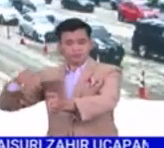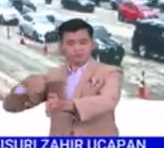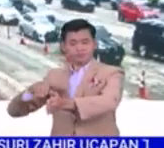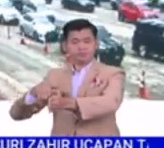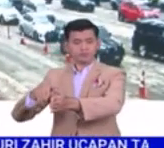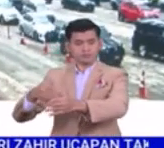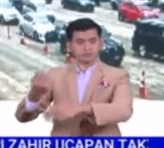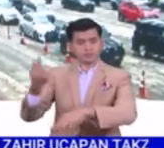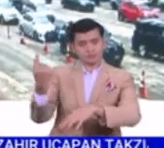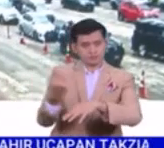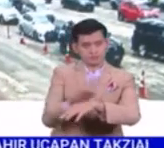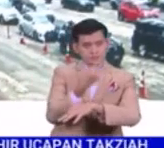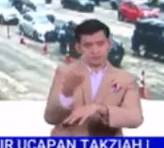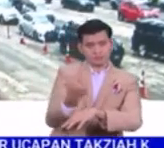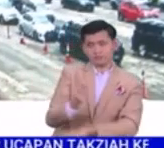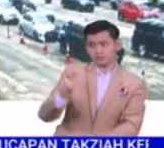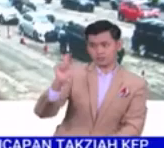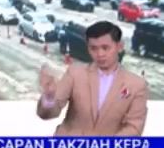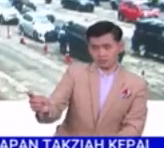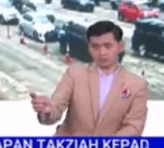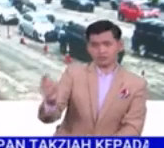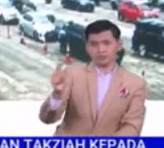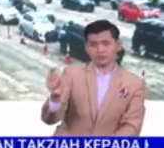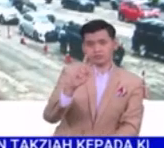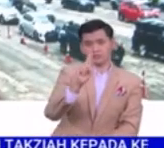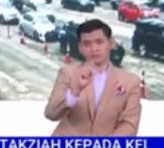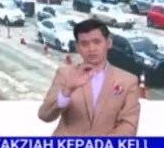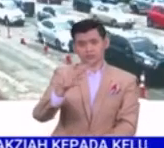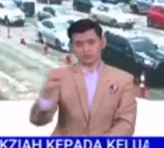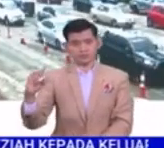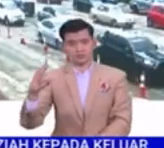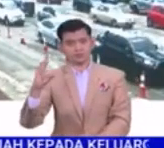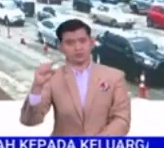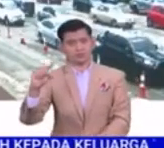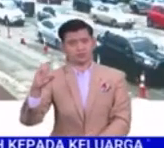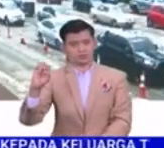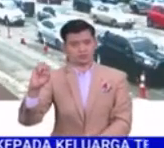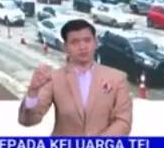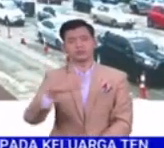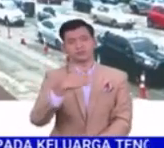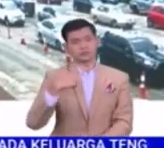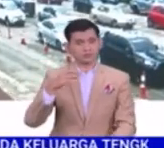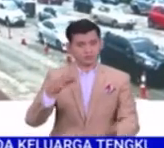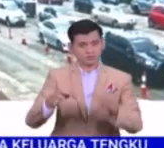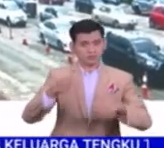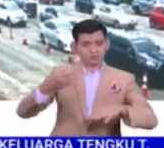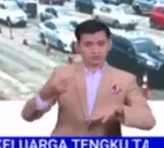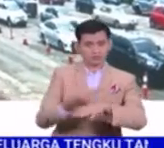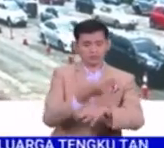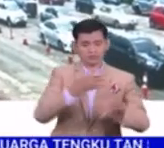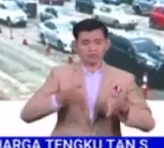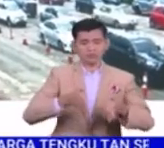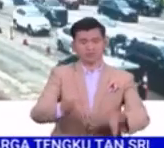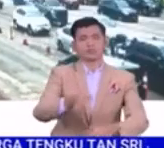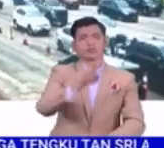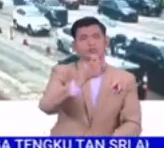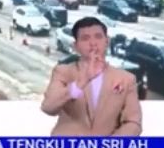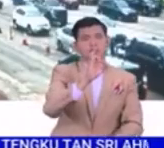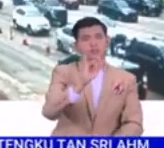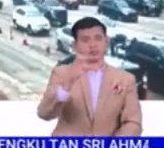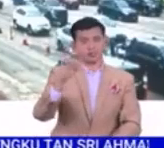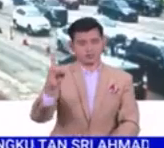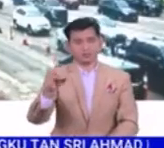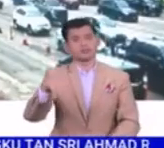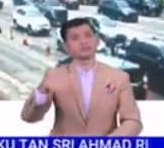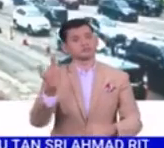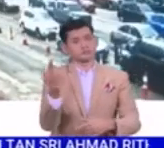and go, dia keluar pun perlulah menggunakan touch and go, dan sekiranya menggunakan lorong RFID, keluar pun hendaklah menggunakan